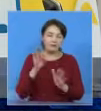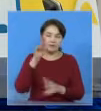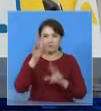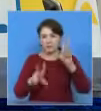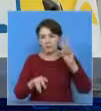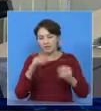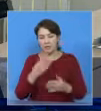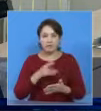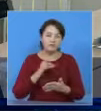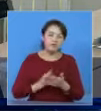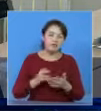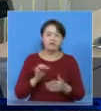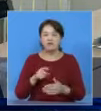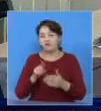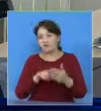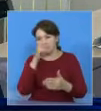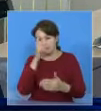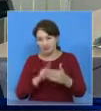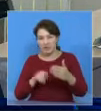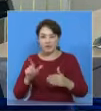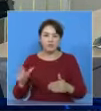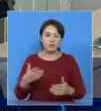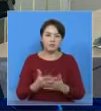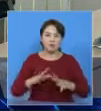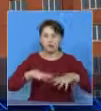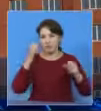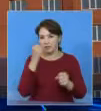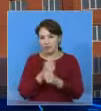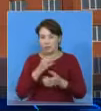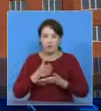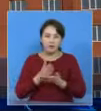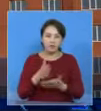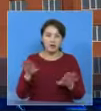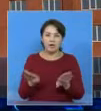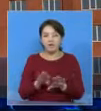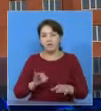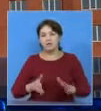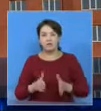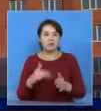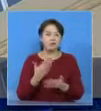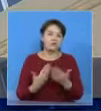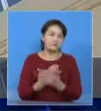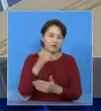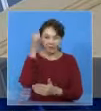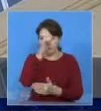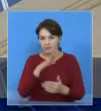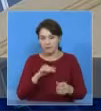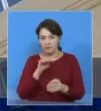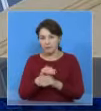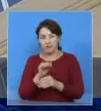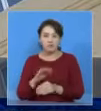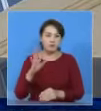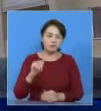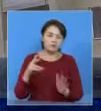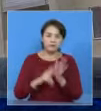обещания и оправдать доверие населения. И в этом направлении проводится большая работа. Так, в рамках дорожной карты с начала года было введено более